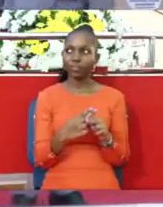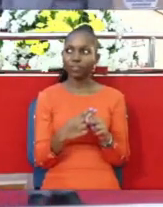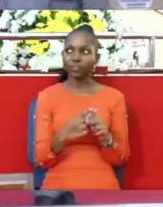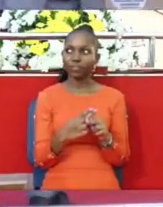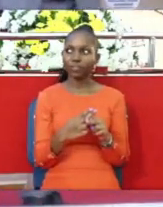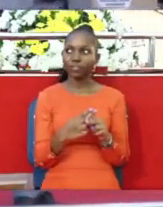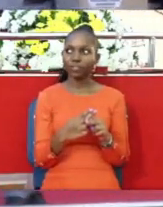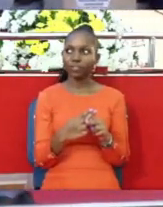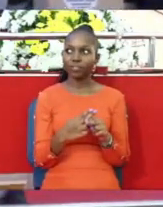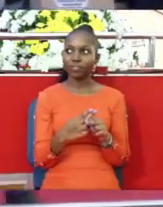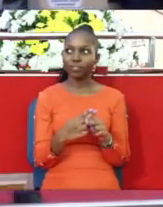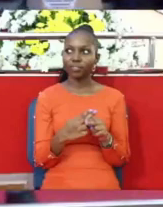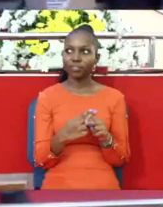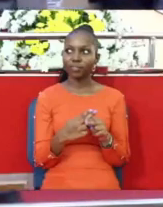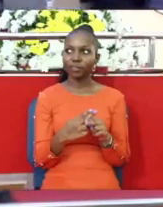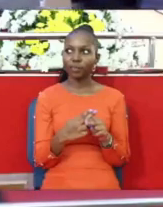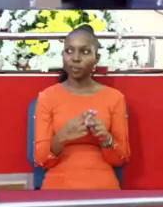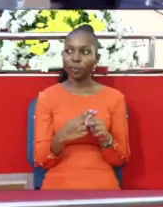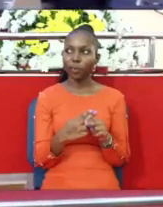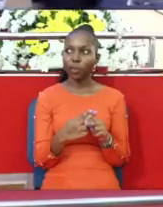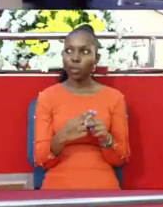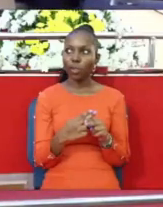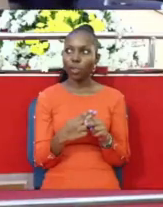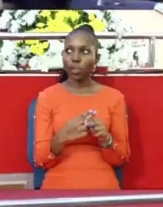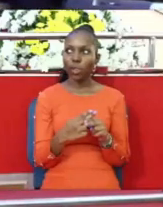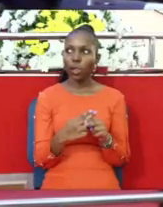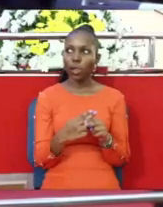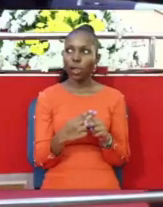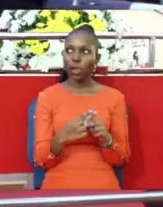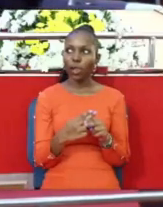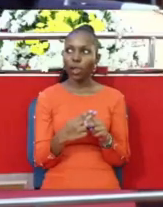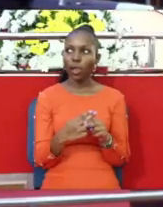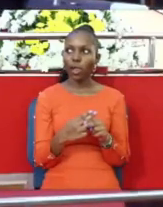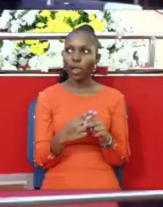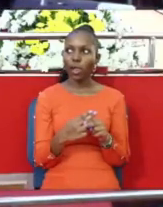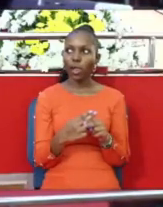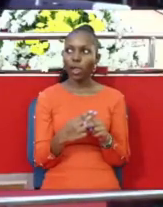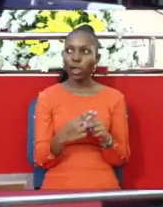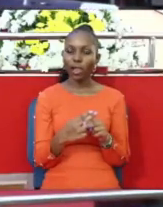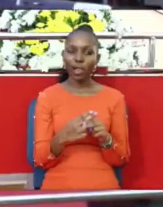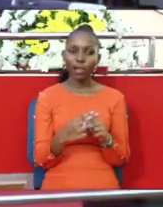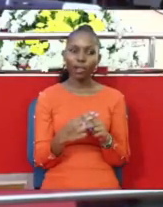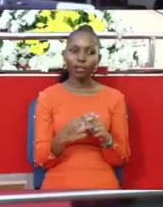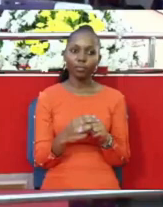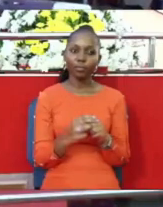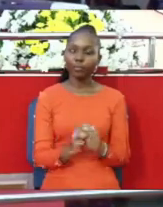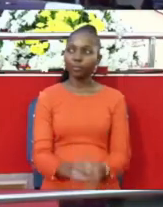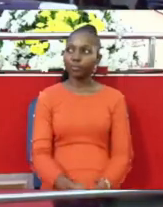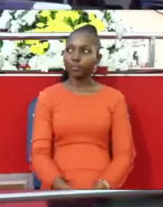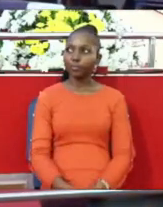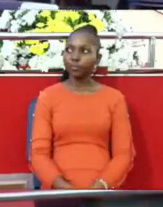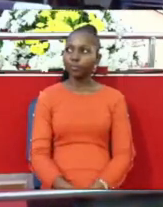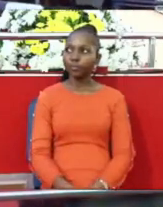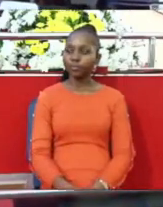I know there are some of you that will call me and we will discuss because majina yenu iko hivyo. But you see, nah,